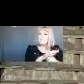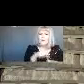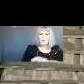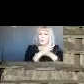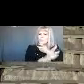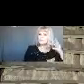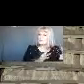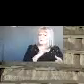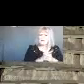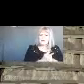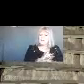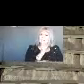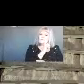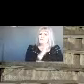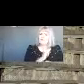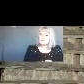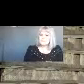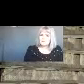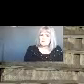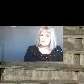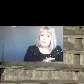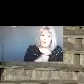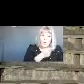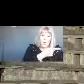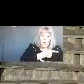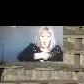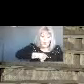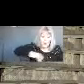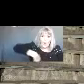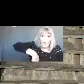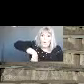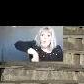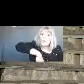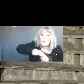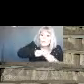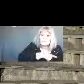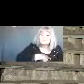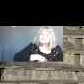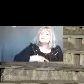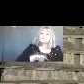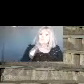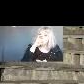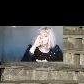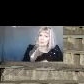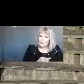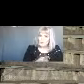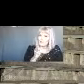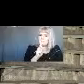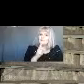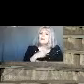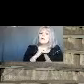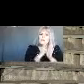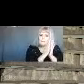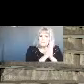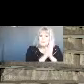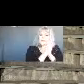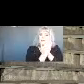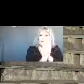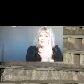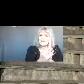het, dan voel het vir my, ons het toch weer bekering nodig. Ja, ons is gedoop, ons